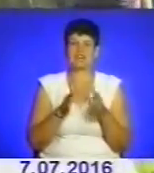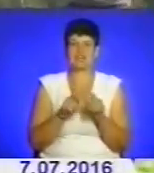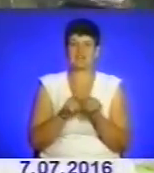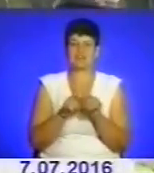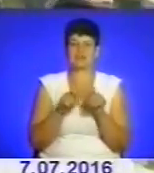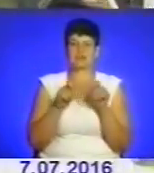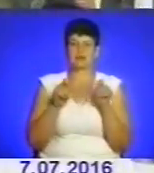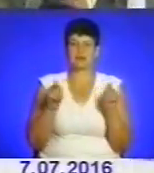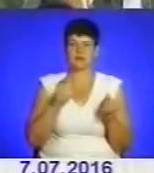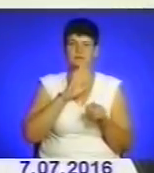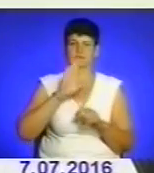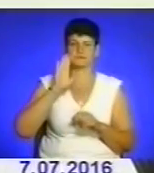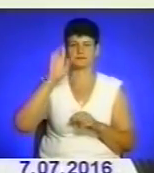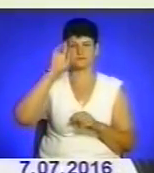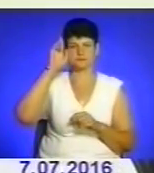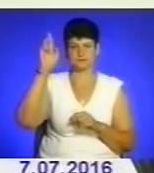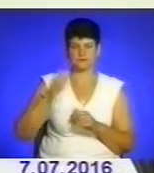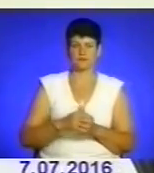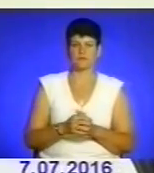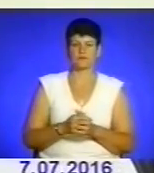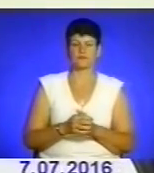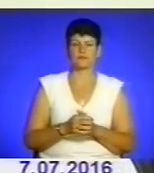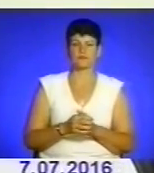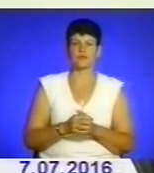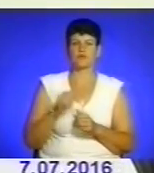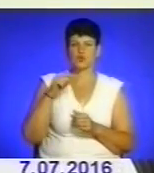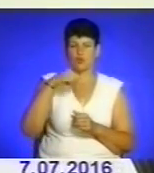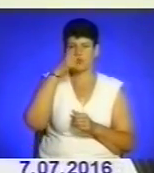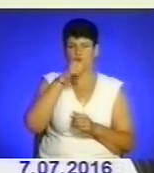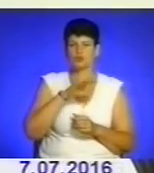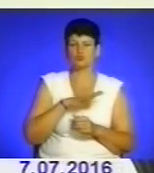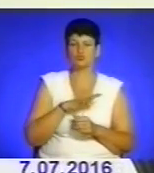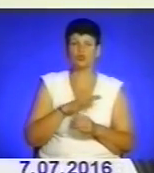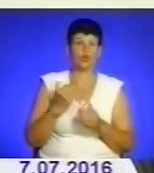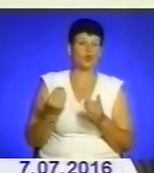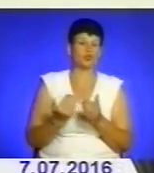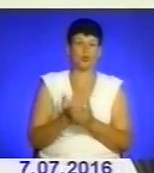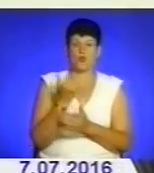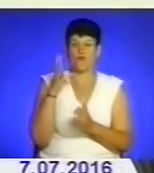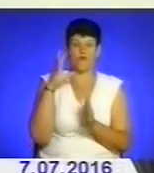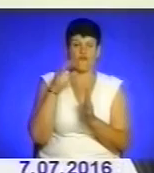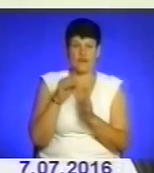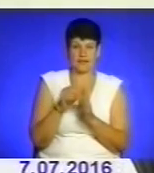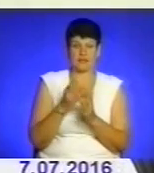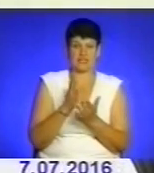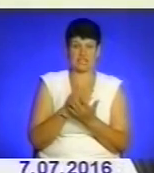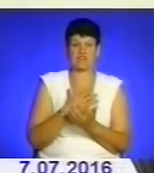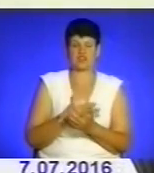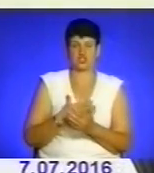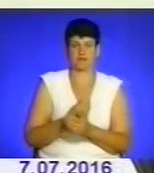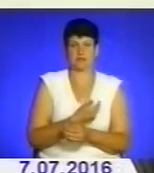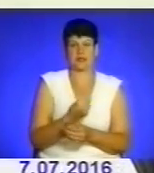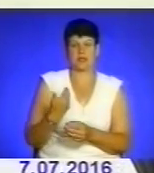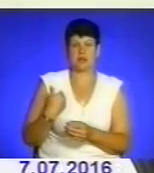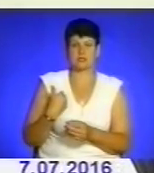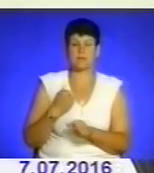благословенна Богородице». В цьому році було зроблено нововведення, яке є дуже актуальне і важливе для нас, тому що ми